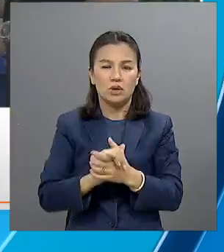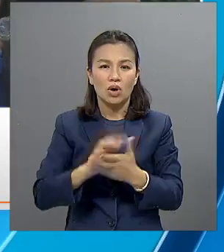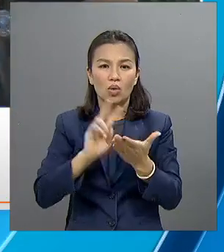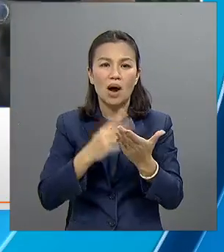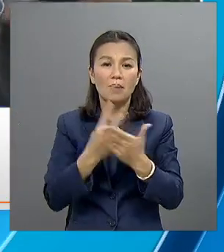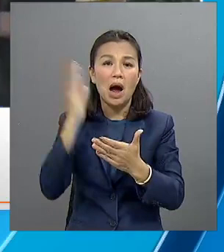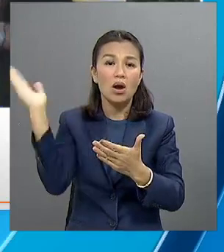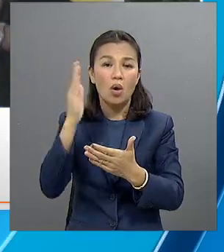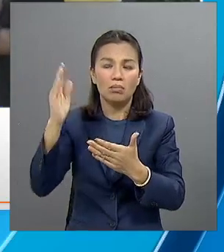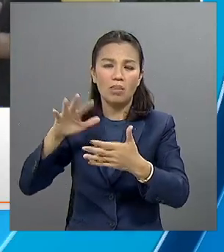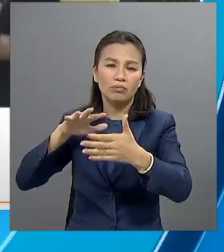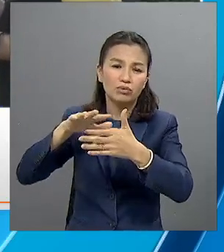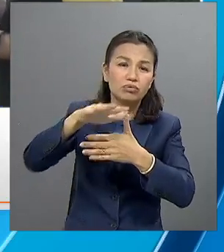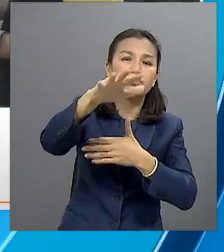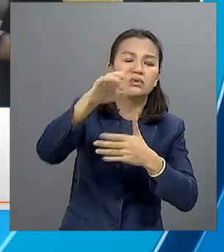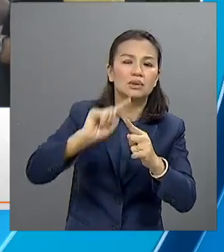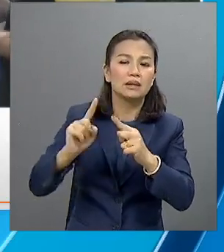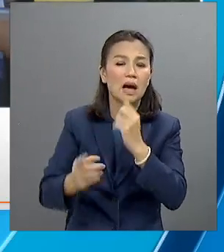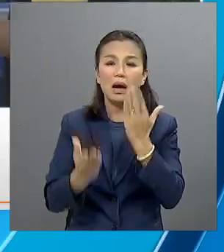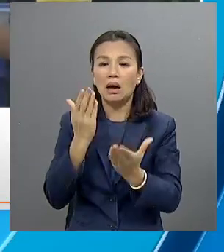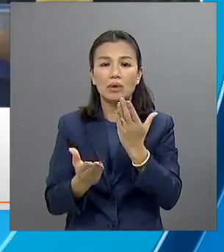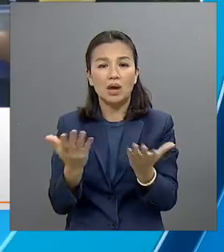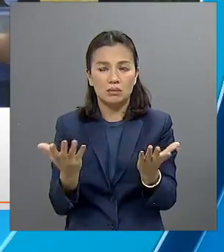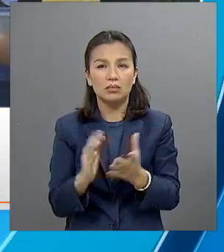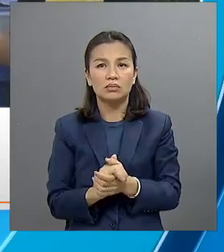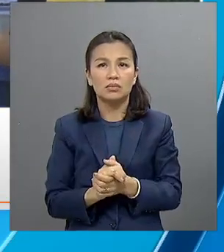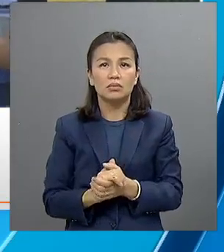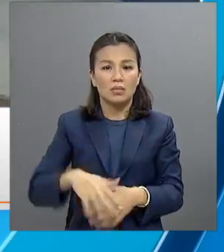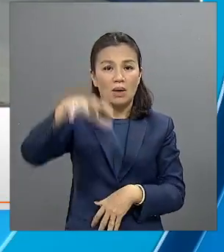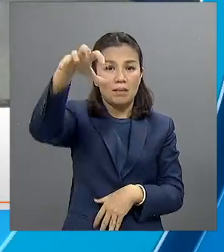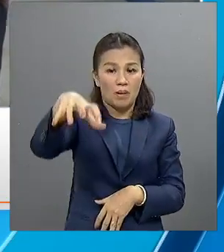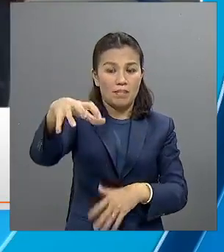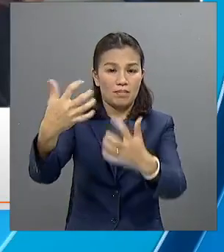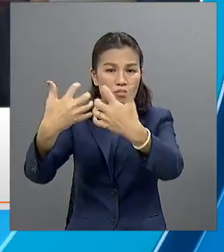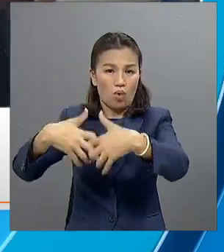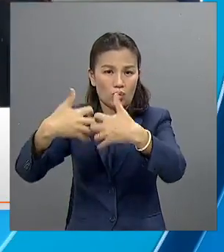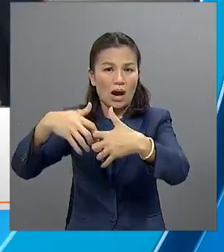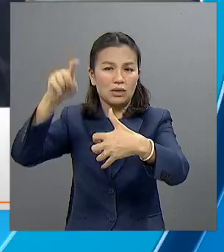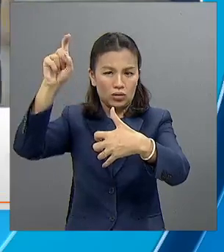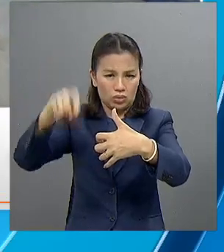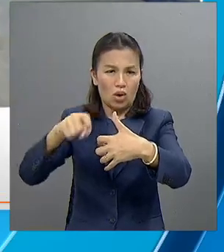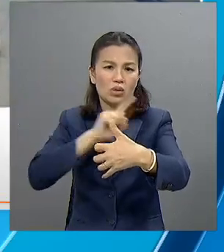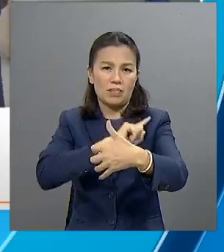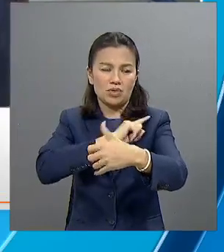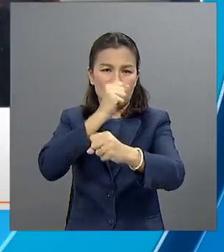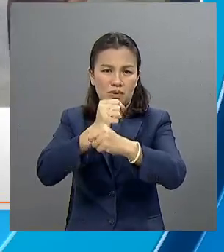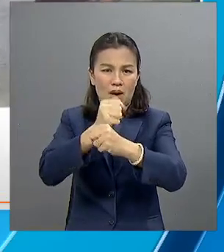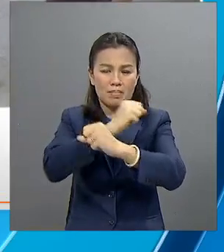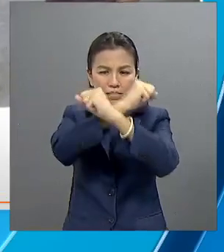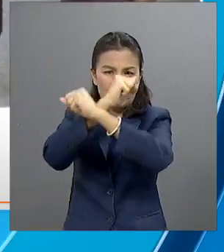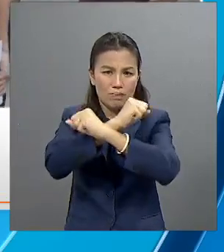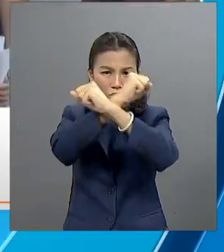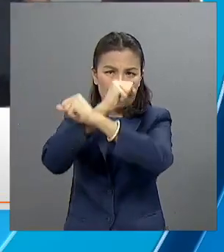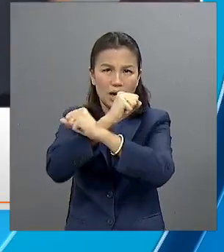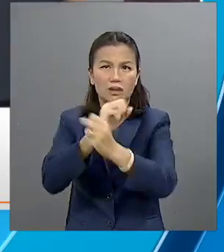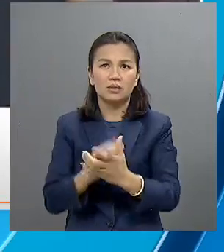แต่ตรงเนี้ยเราก็ถือว่าก็โรงงานก็จะต้องควบคุมให้ดีนะครับเพราะฉะนั้นเราก็จะมีเราก็แจ้งไปแล้วเราก็ตักเตือน